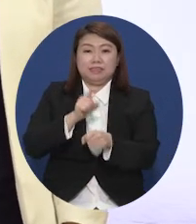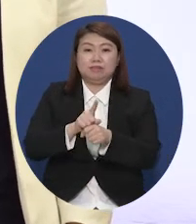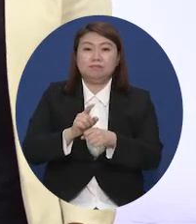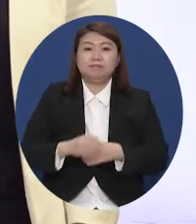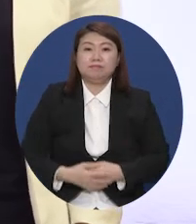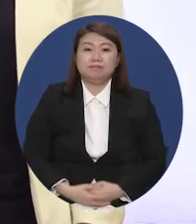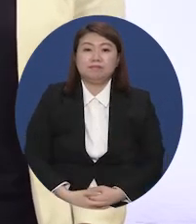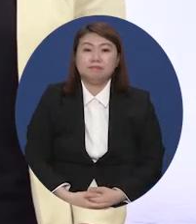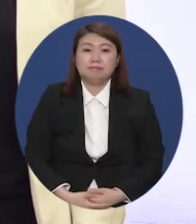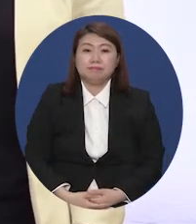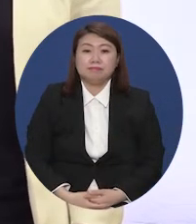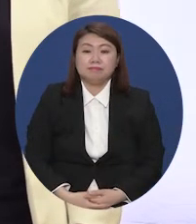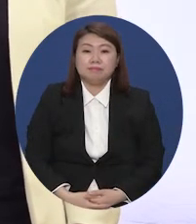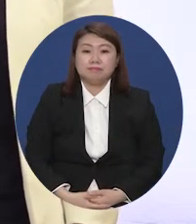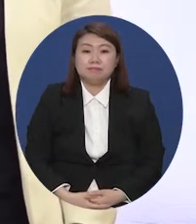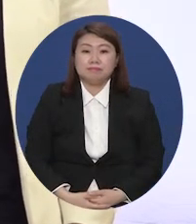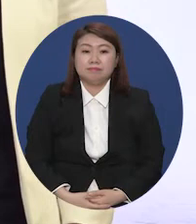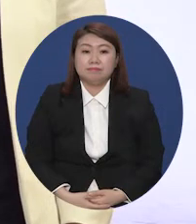특징입니다